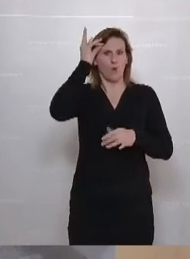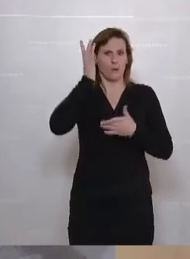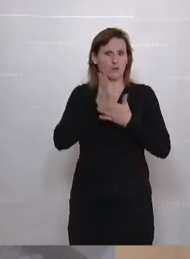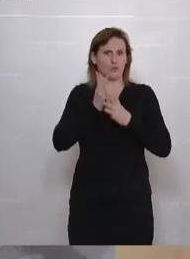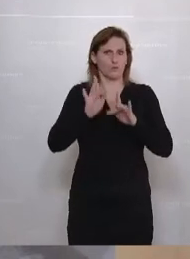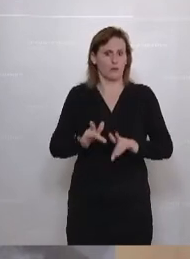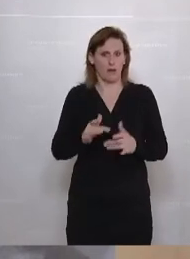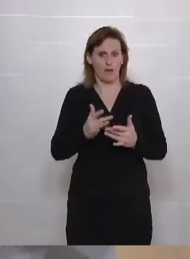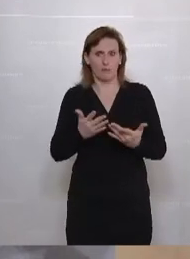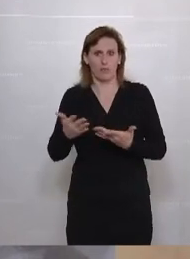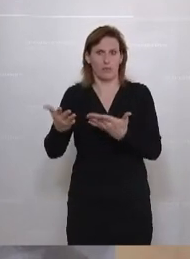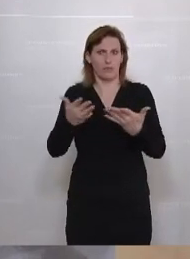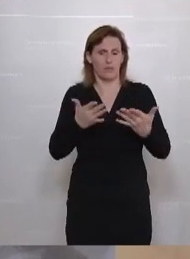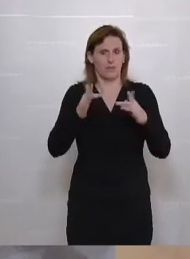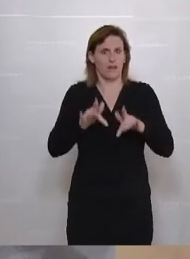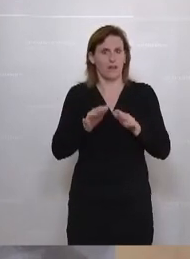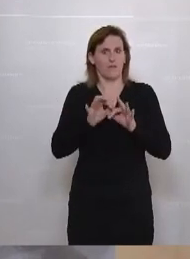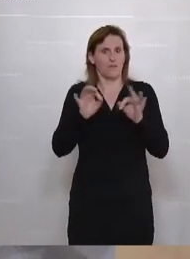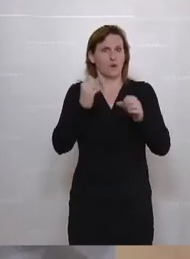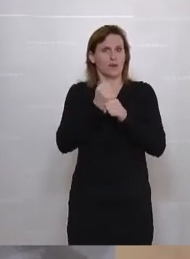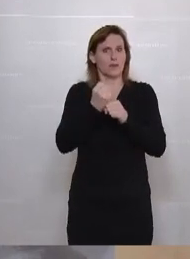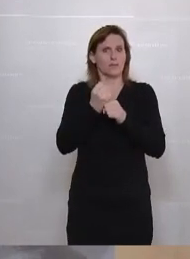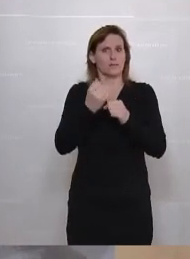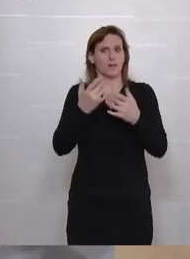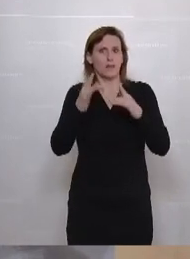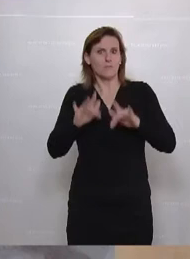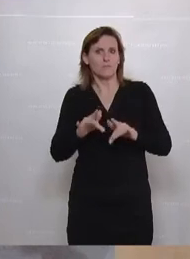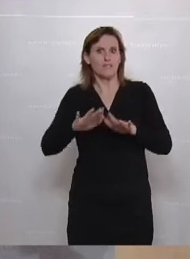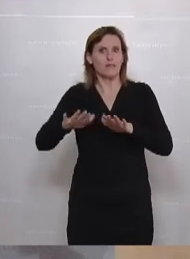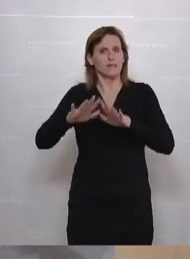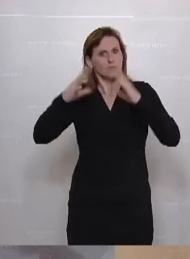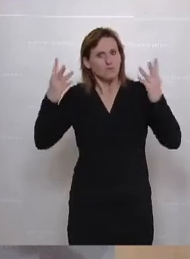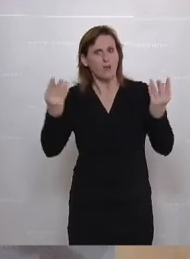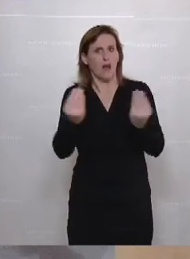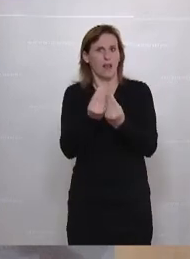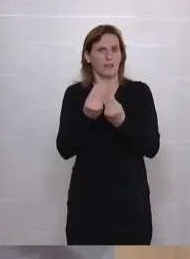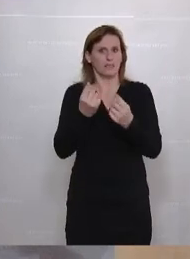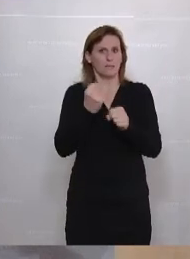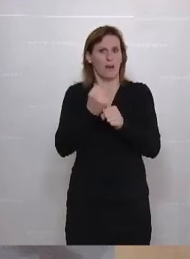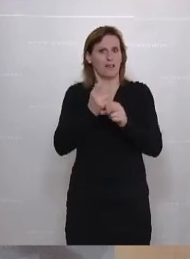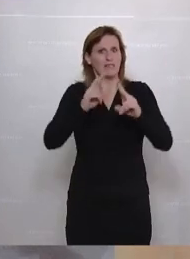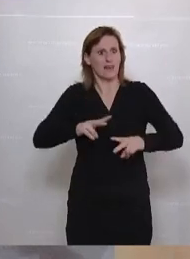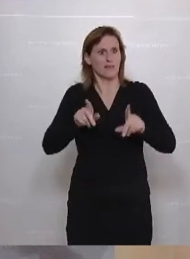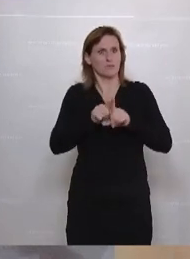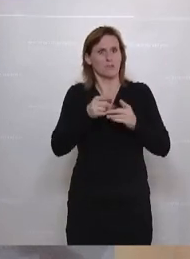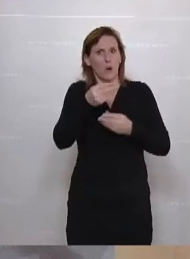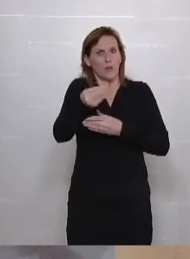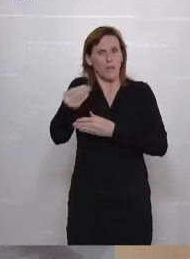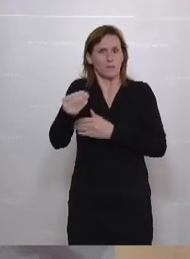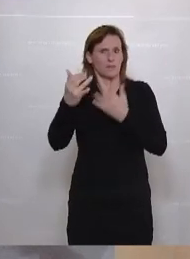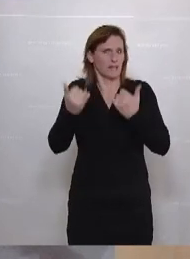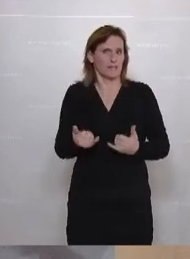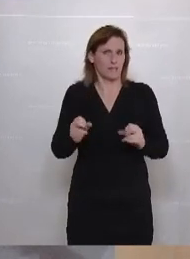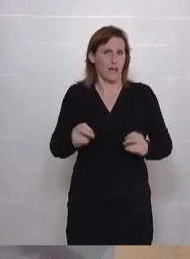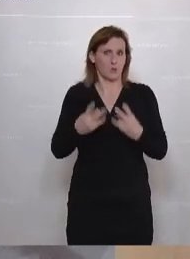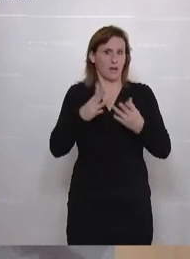Sie, damit die Kinderrechte auch dort für die Kinder und Jugendlichen wirklich vollumfänglich zu tragen kommen? Weil das funktioniert aktuell leider wirklich nicht.